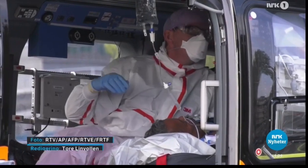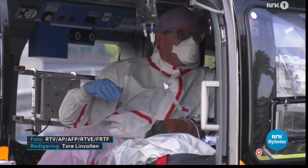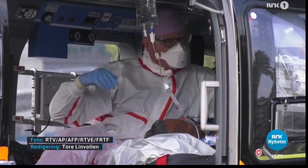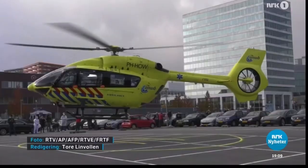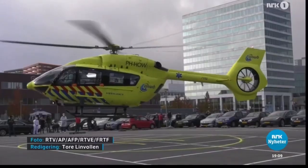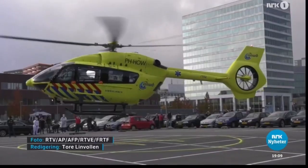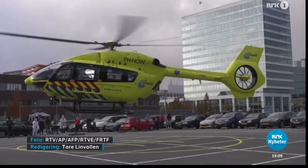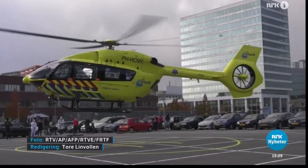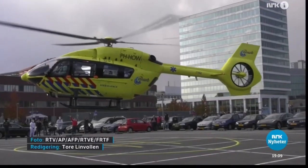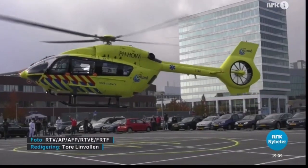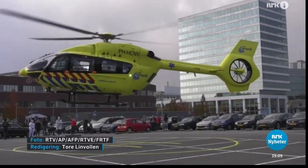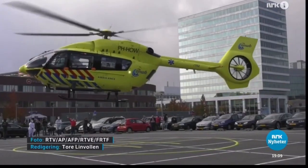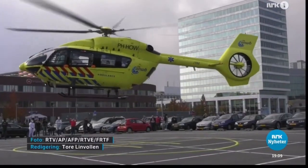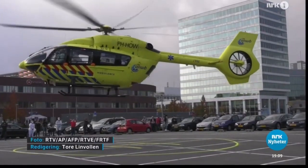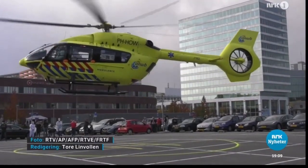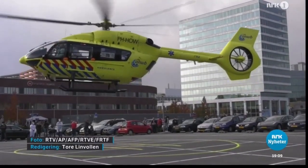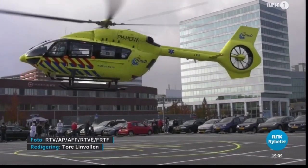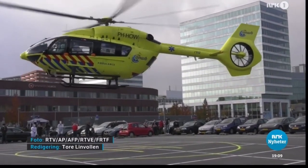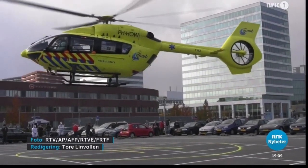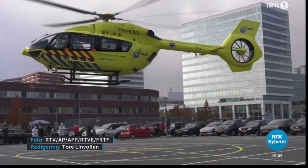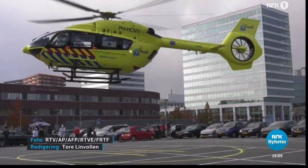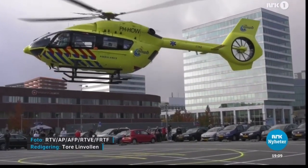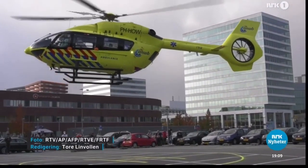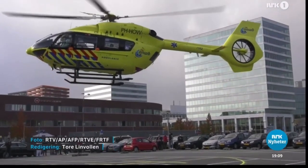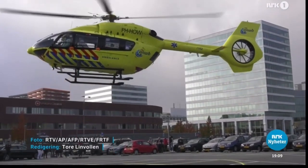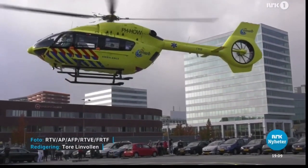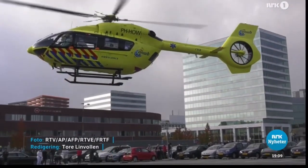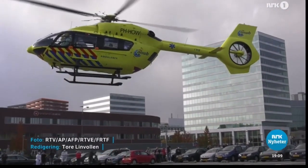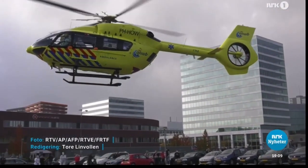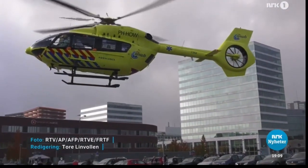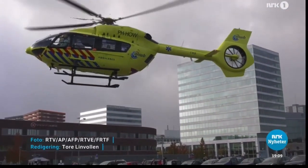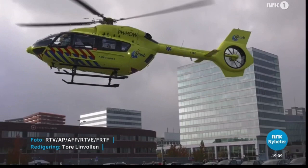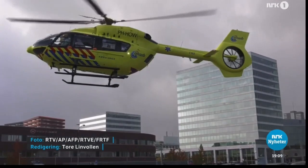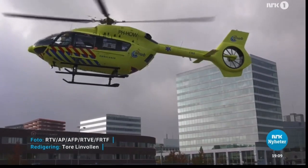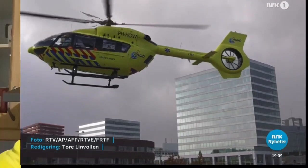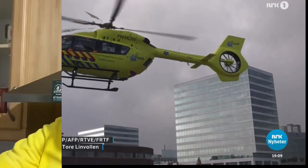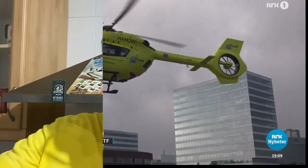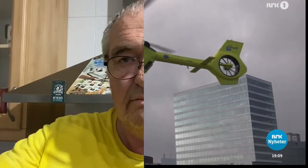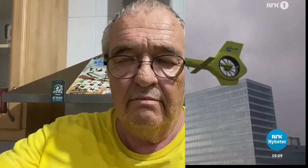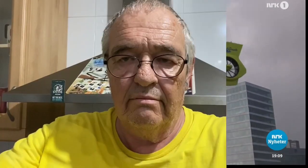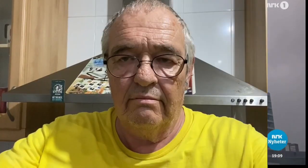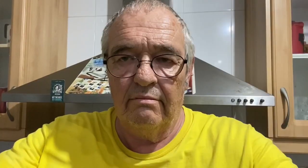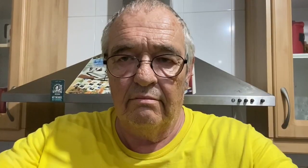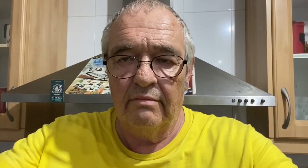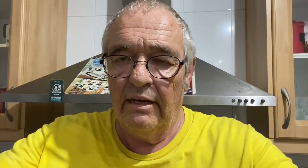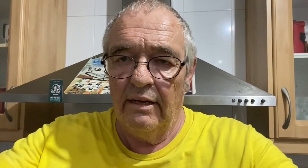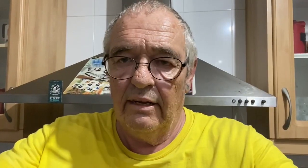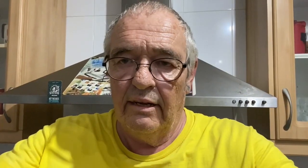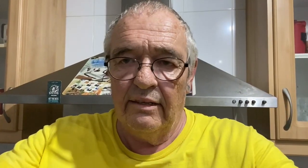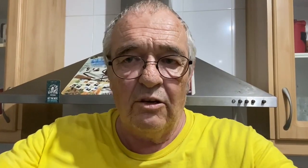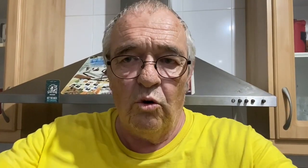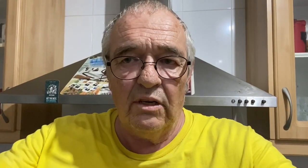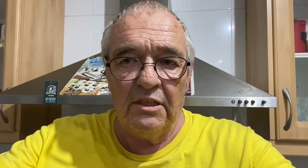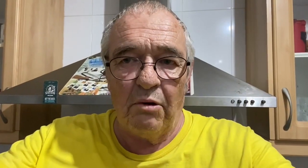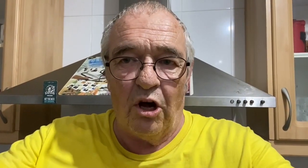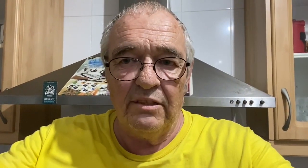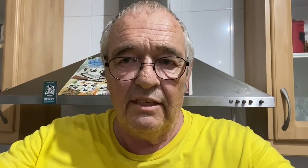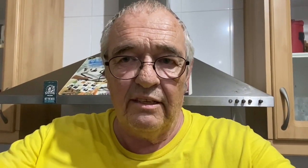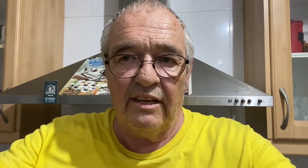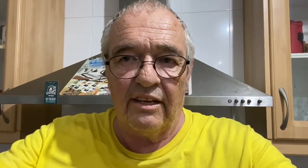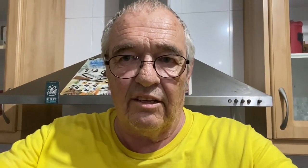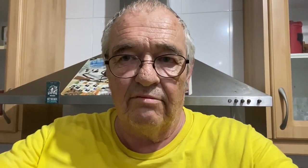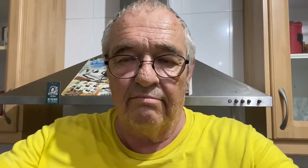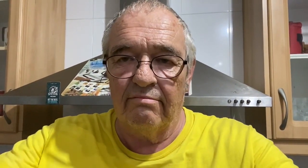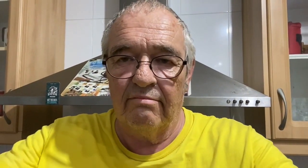til sykehuset i Tyskland for å ha kapasitet til å ta imot koronapasienter. Det går ikke bra,